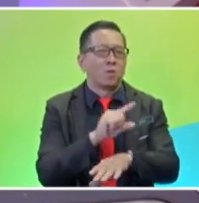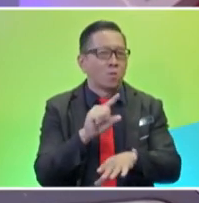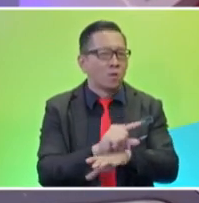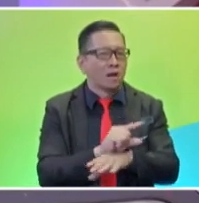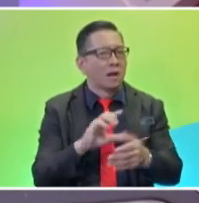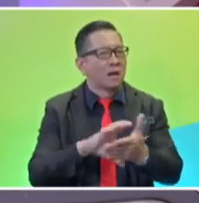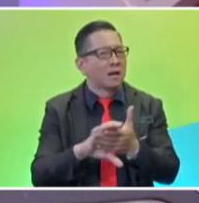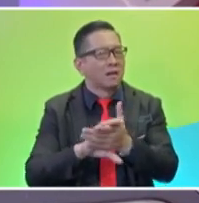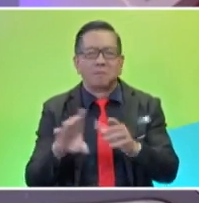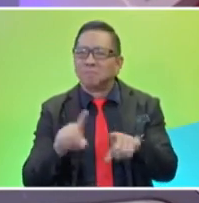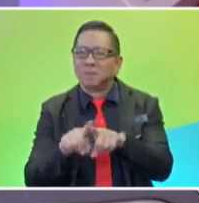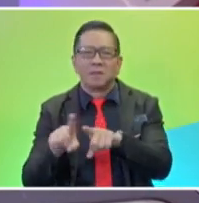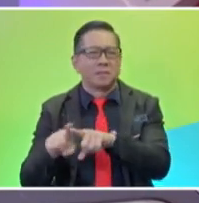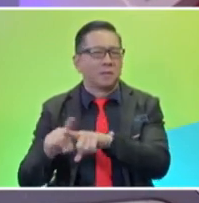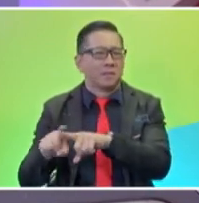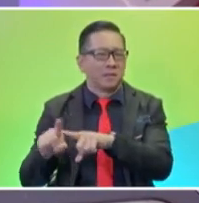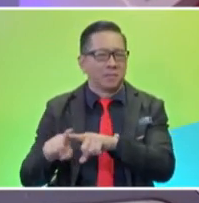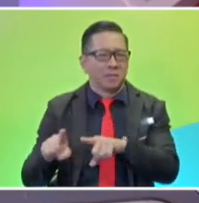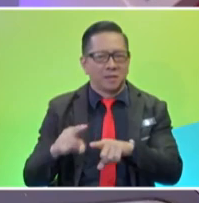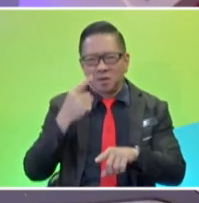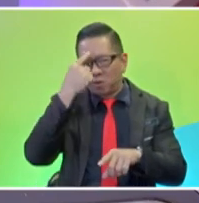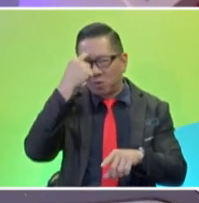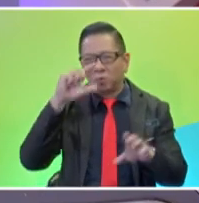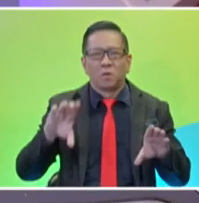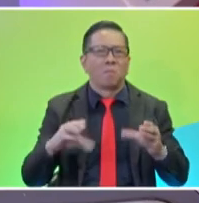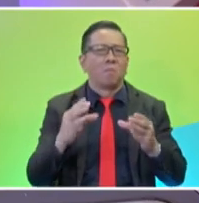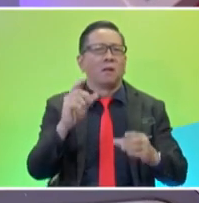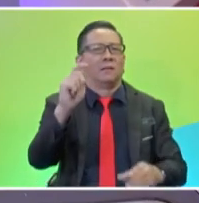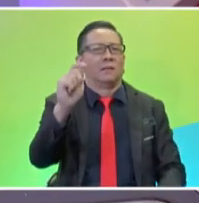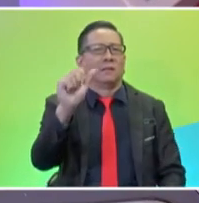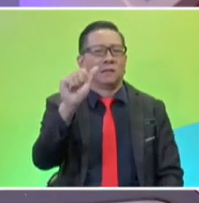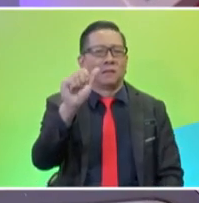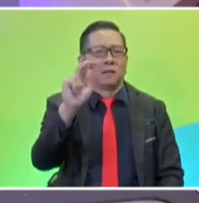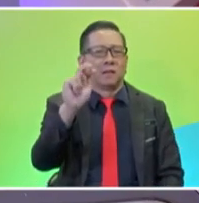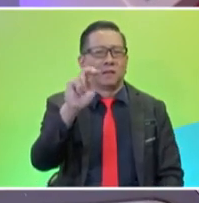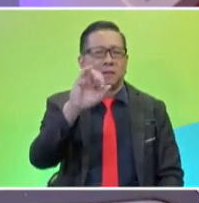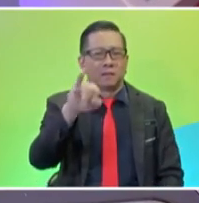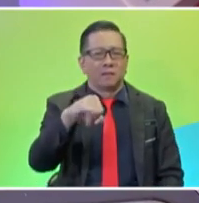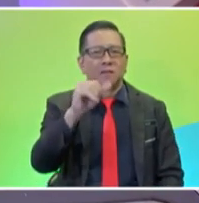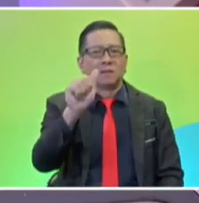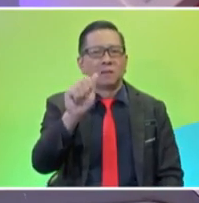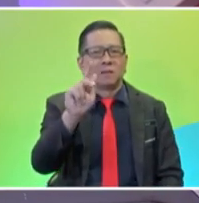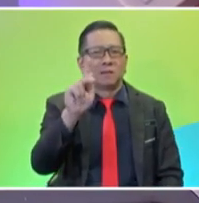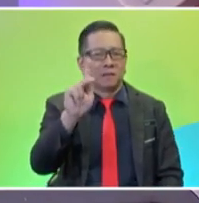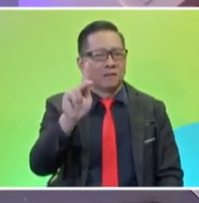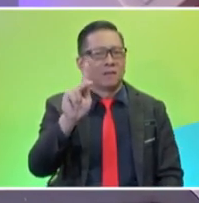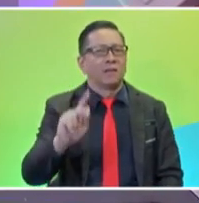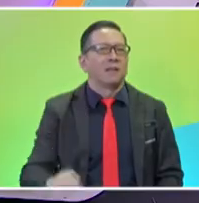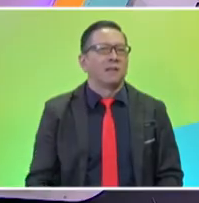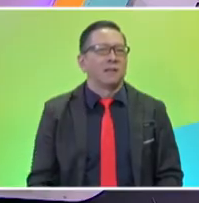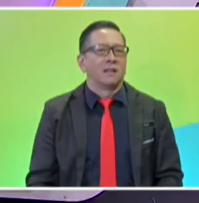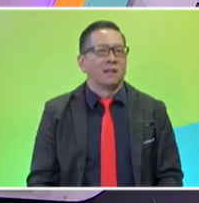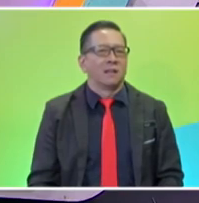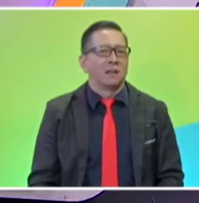boleh gunakan kertas lukisan ataupun kita boleh guna kertas untuk membalut hadiah ah